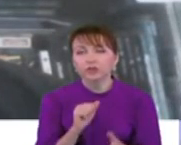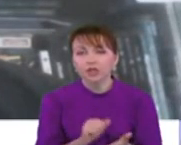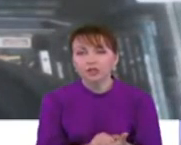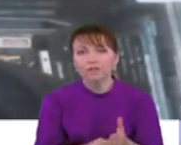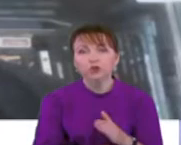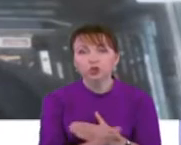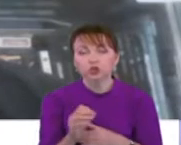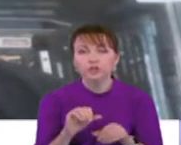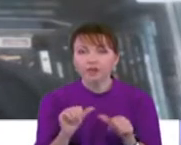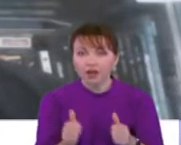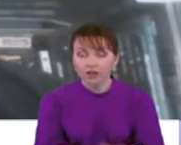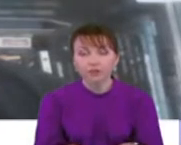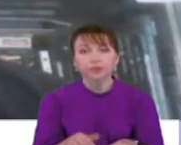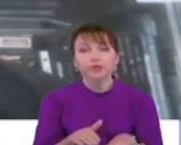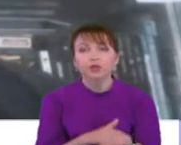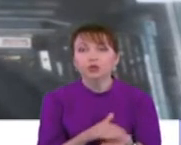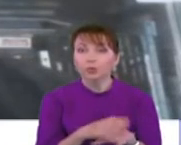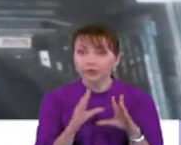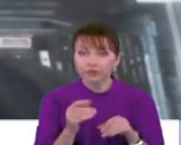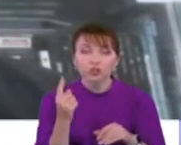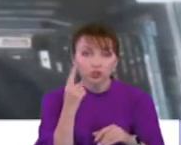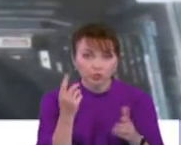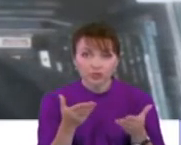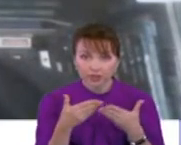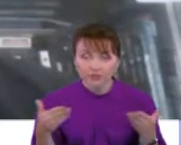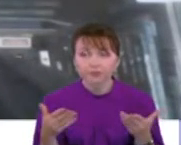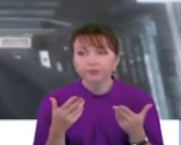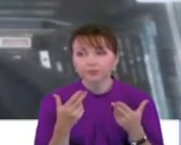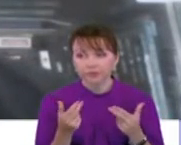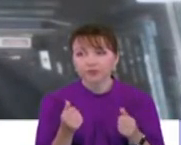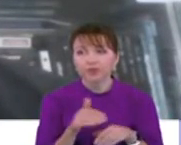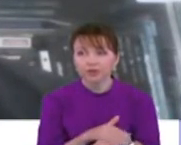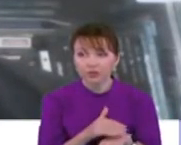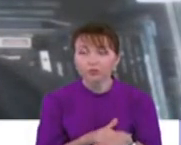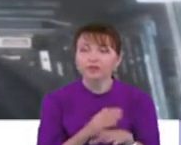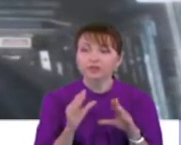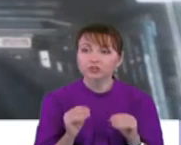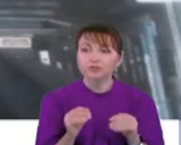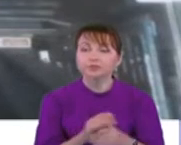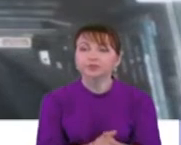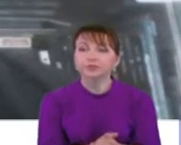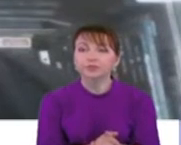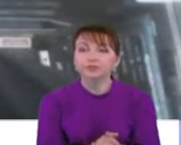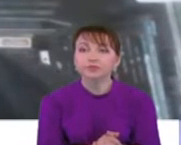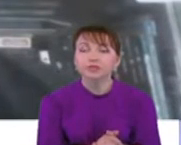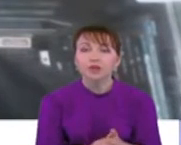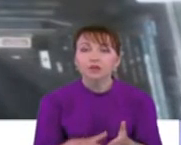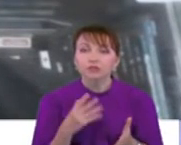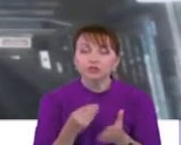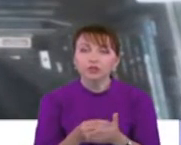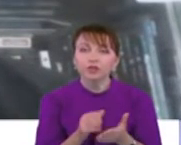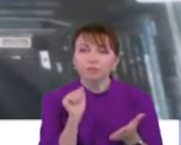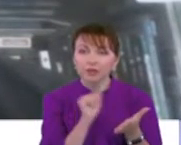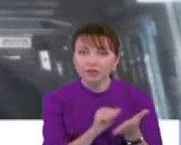разом з нами. Пане Олександре, добрий вечір. Чи чуєте нас? Так, добрий вечір, Василю. Добрий вечір. Пане Олександре, в своїх